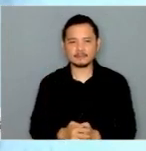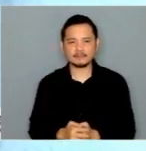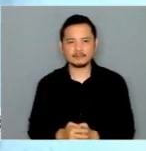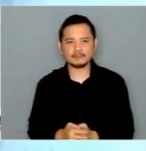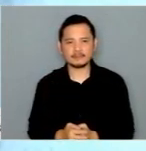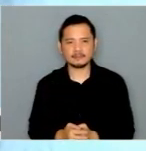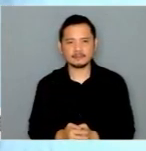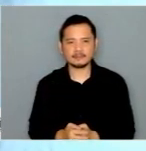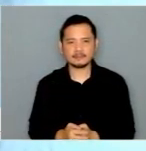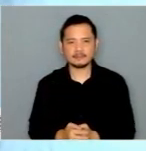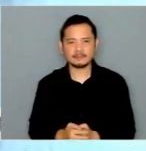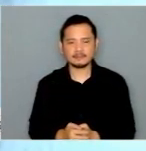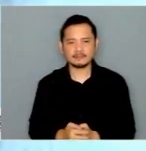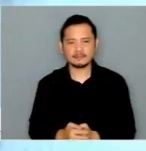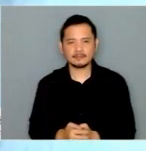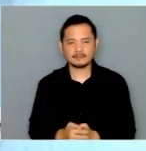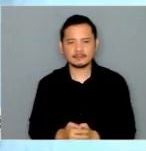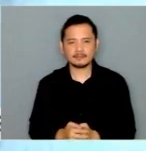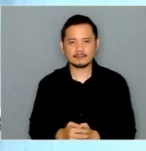s***!